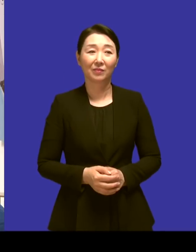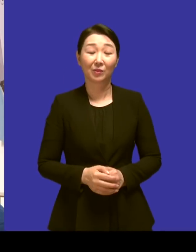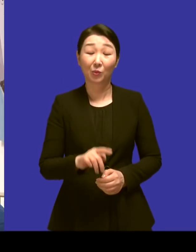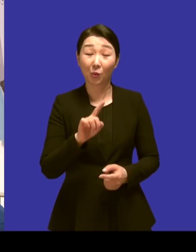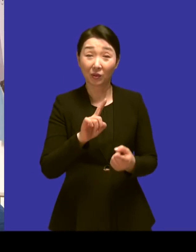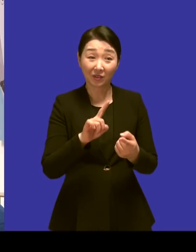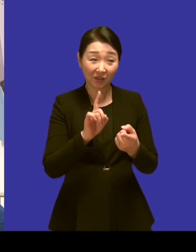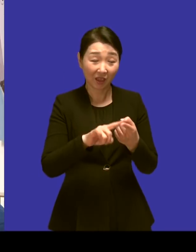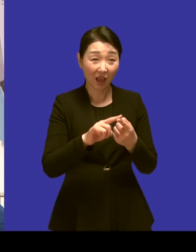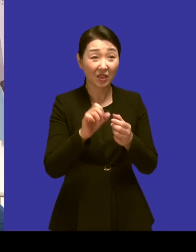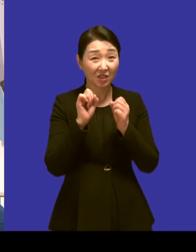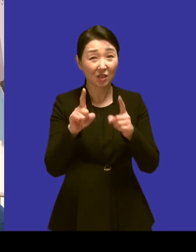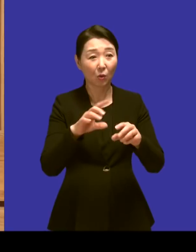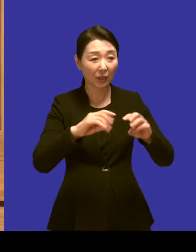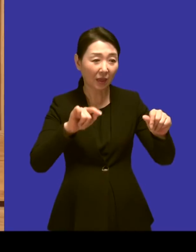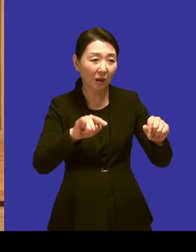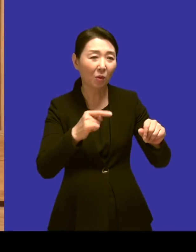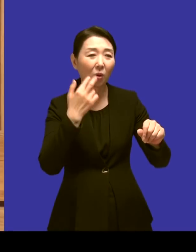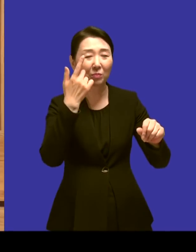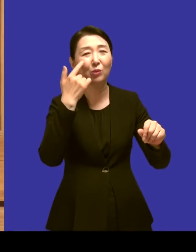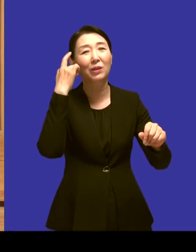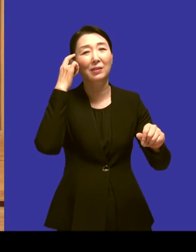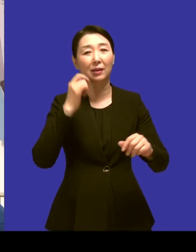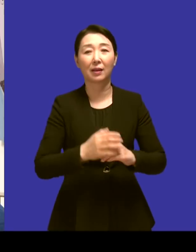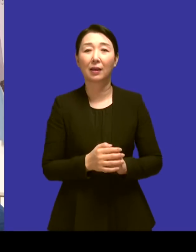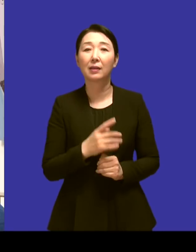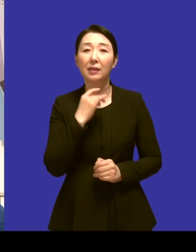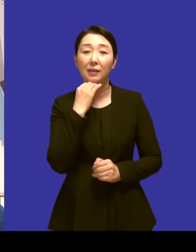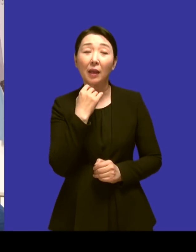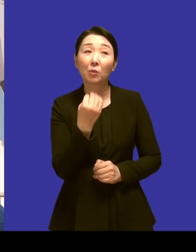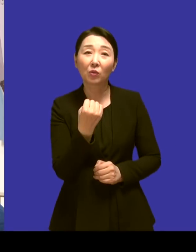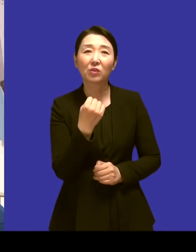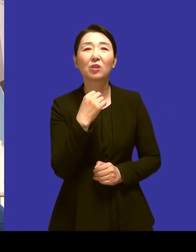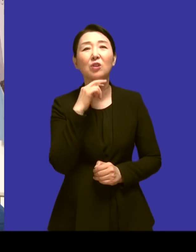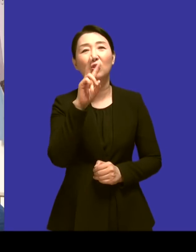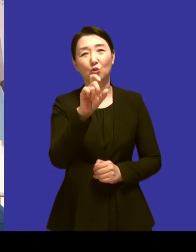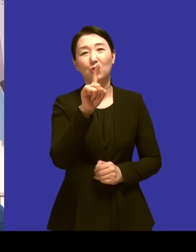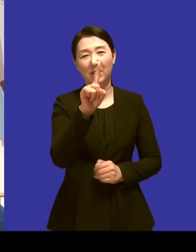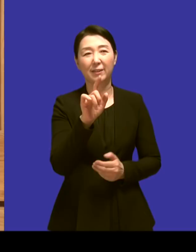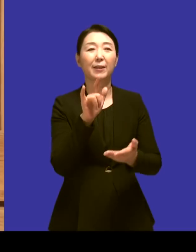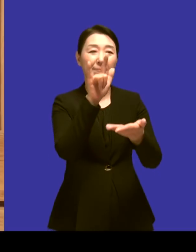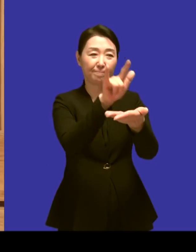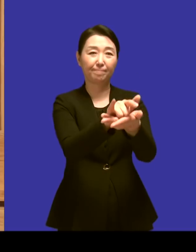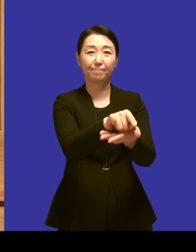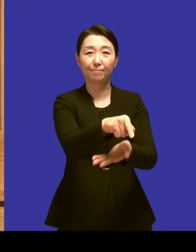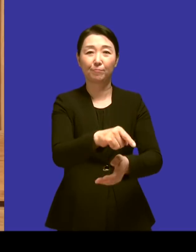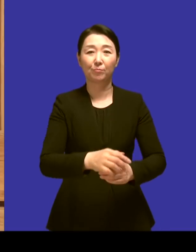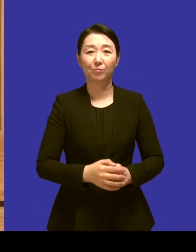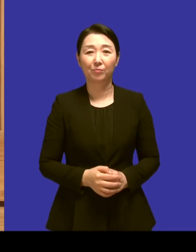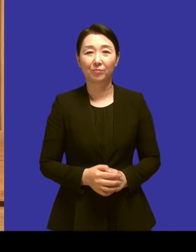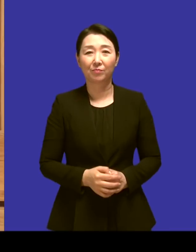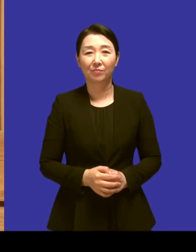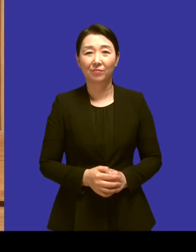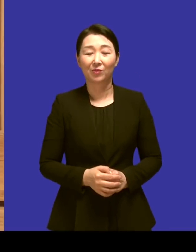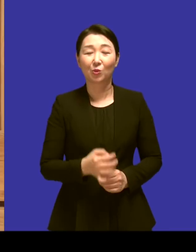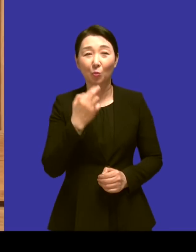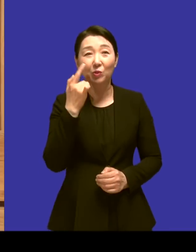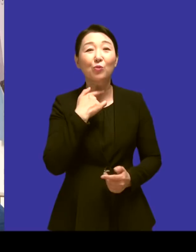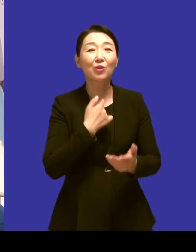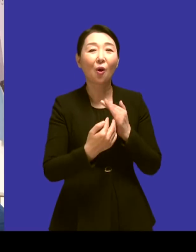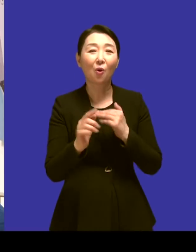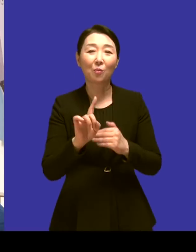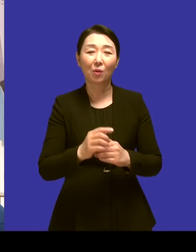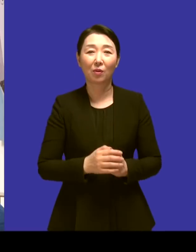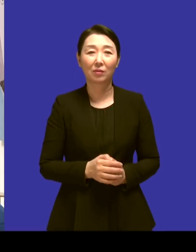기회의 땅은 미국이라고 생각을 했었던 것 같아요. 아, 그럼 몇 살에 가신 거예요? 21살에 갔어요. 아, 이제 성인이 돼서. 네. 어디로 가서 어떤 경험을 이제